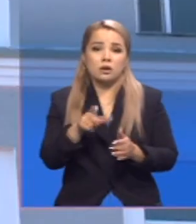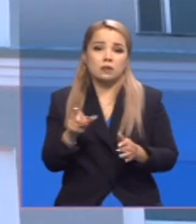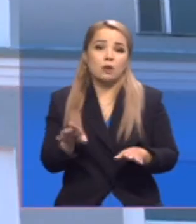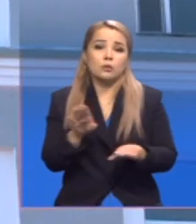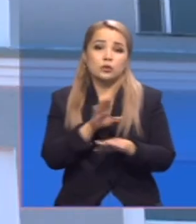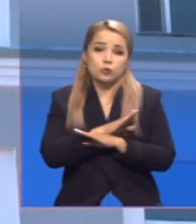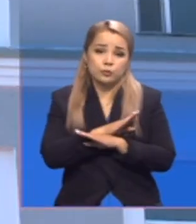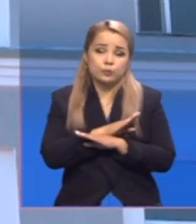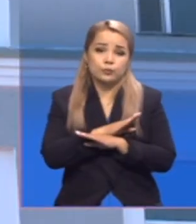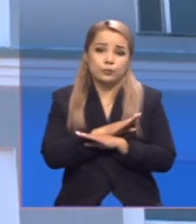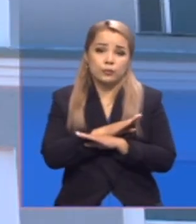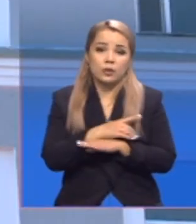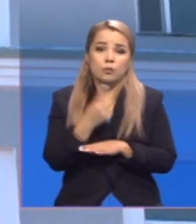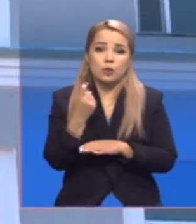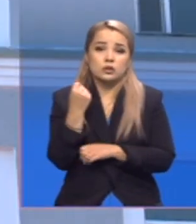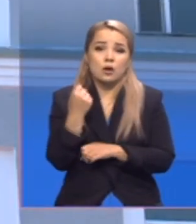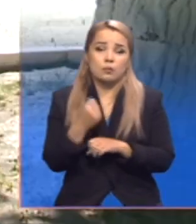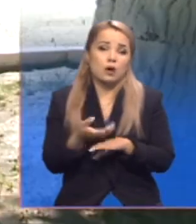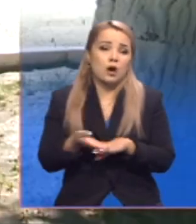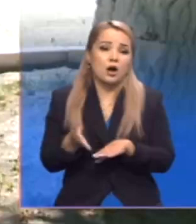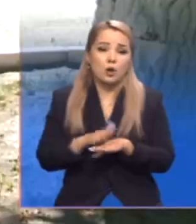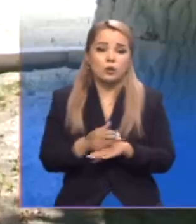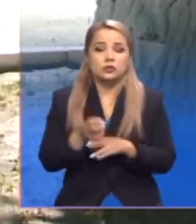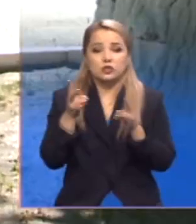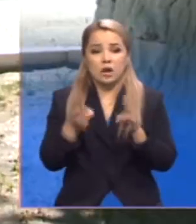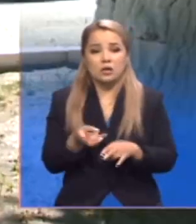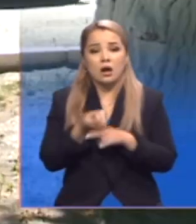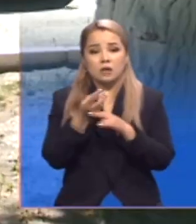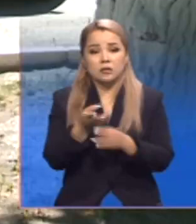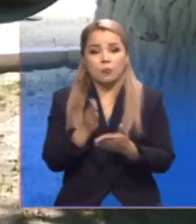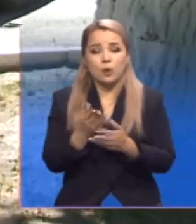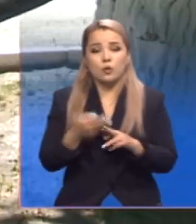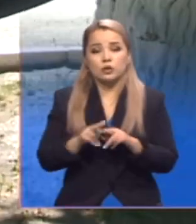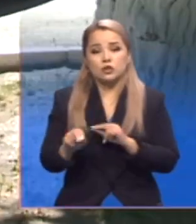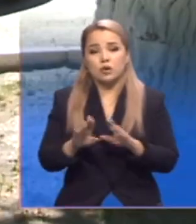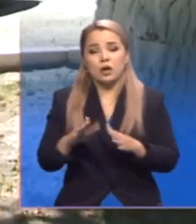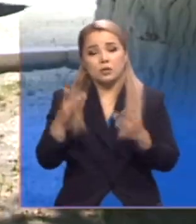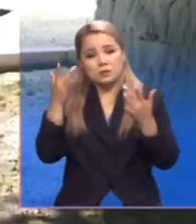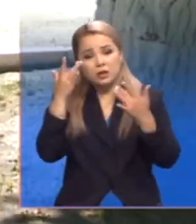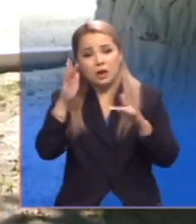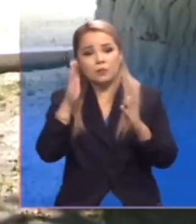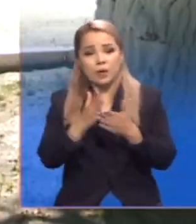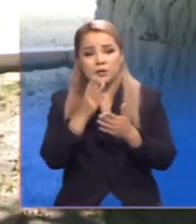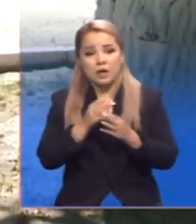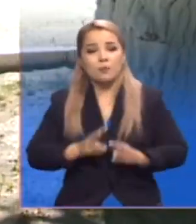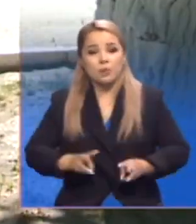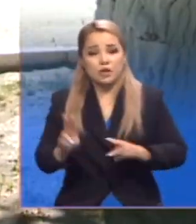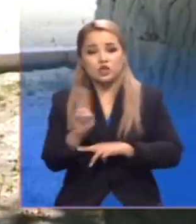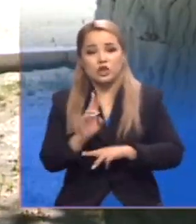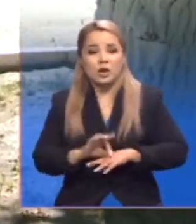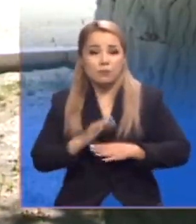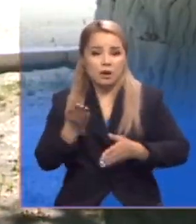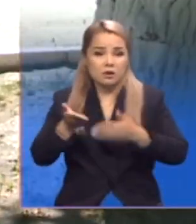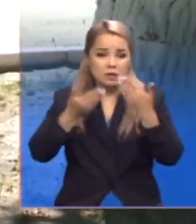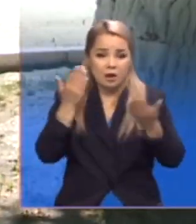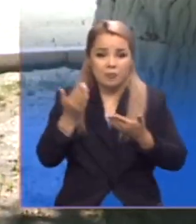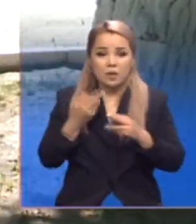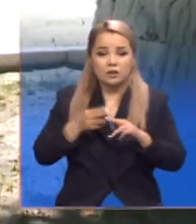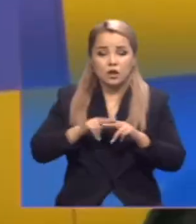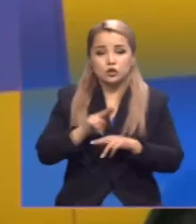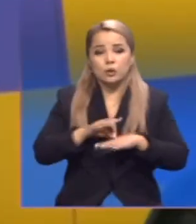адам көз жұмып, бір жұмысшы ауыр жарақат алды. Оқ жағдай жұмыс істемейтін пешті демонтаждау кезінде болған.